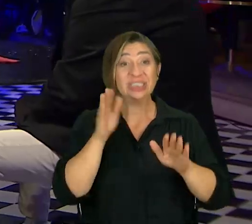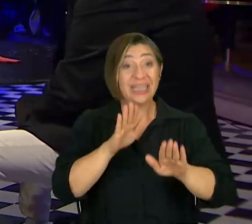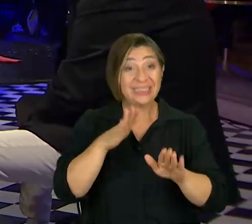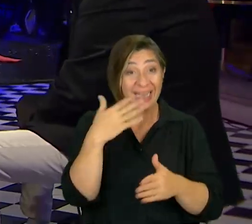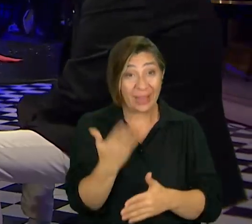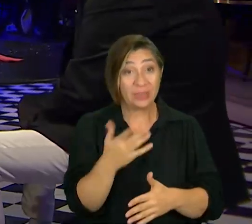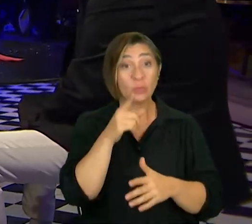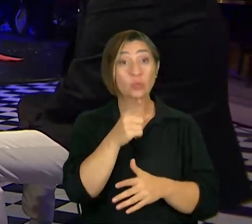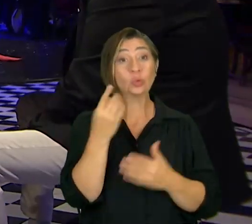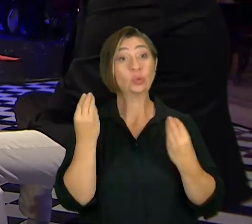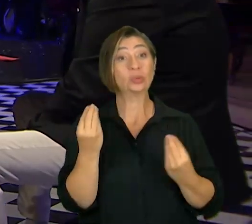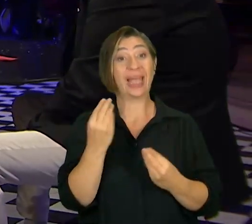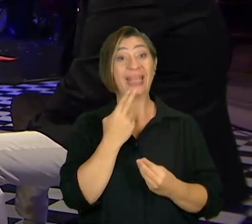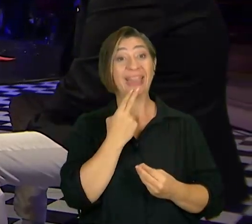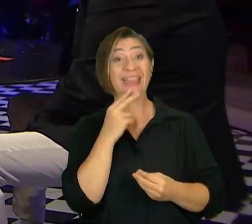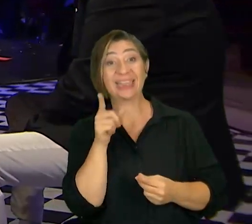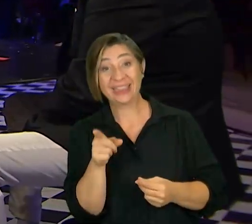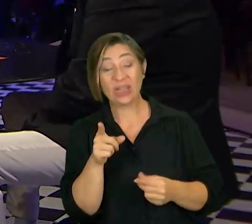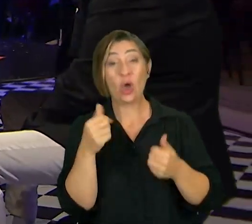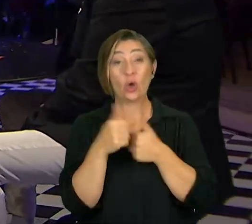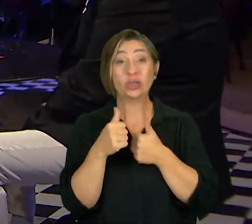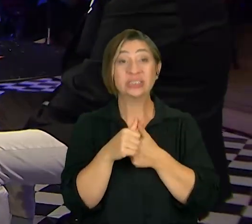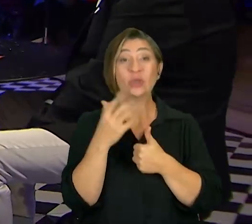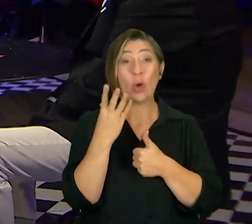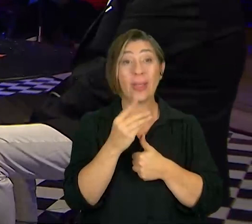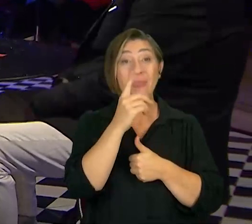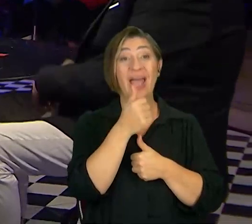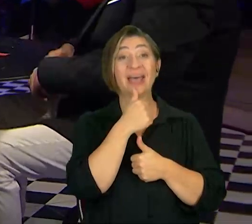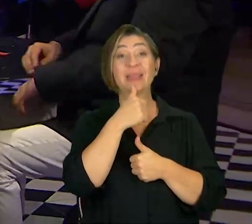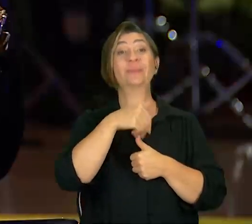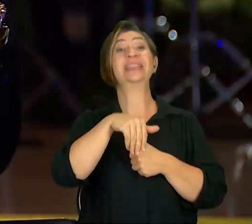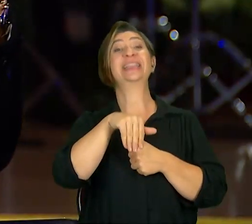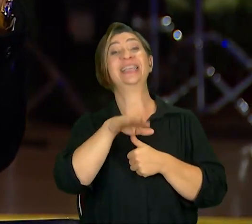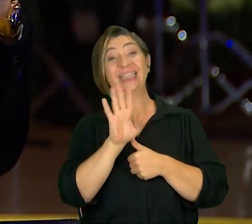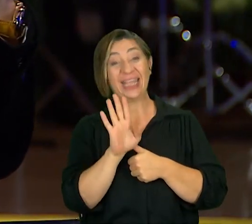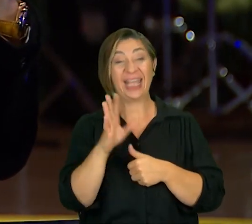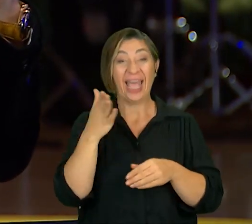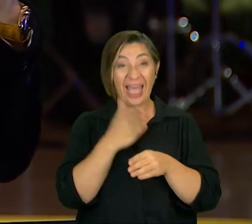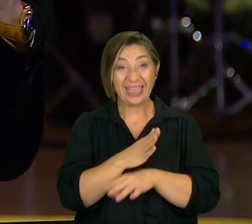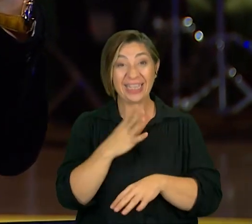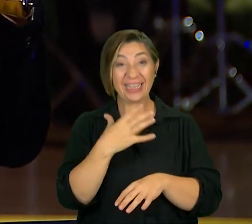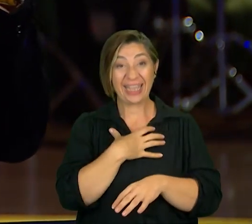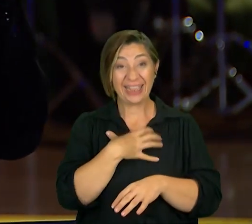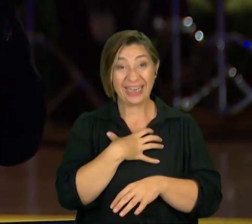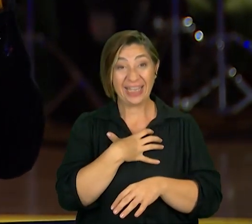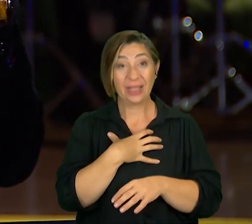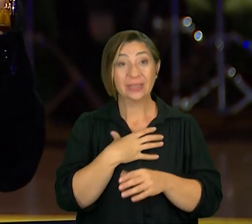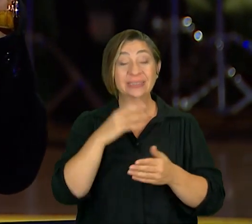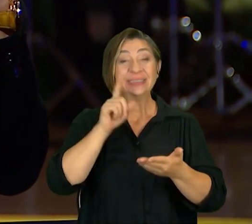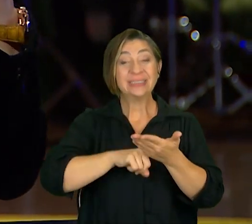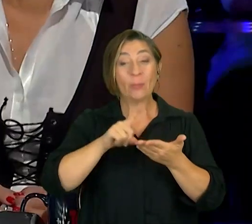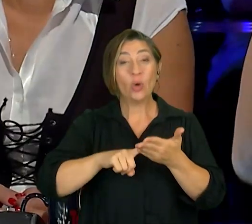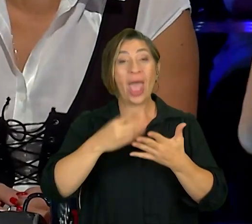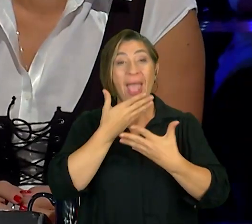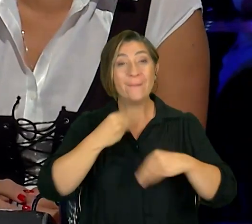desteklemiş ve bu güzel kadının kocası olan bir adam değil de kendini hakikaten Tapu